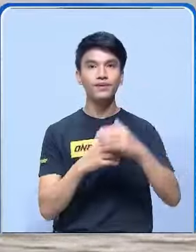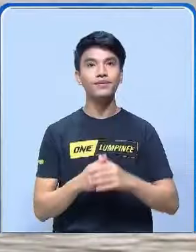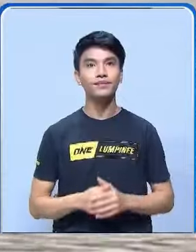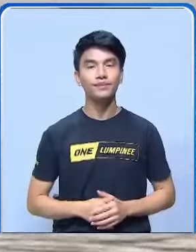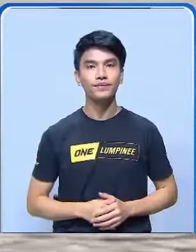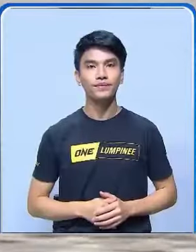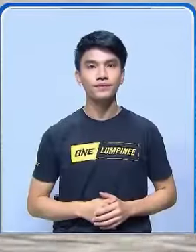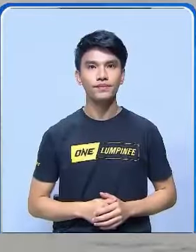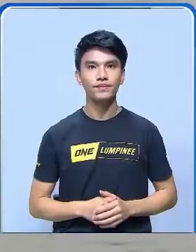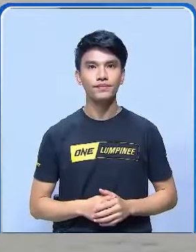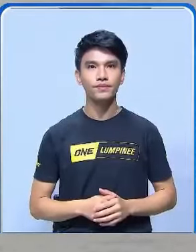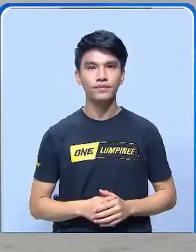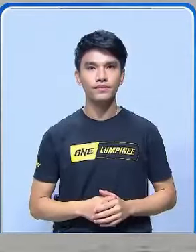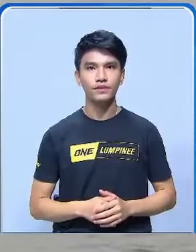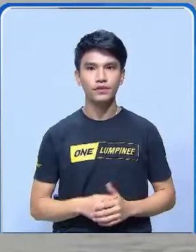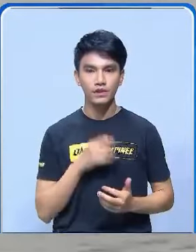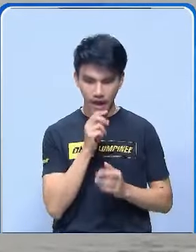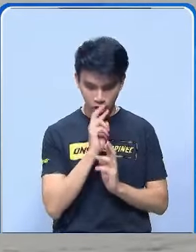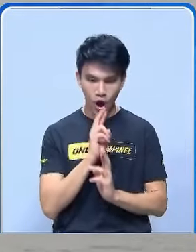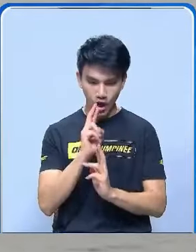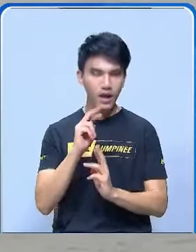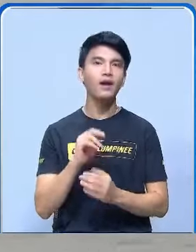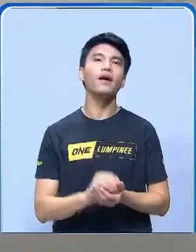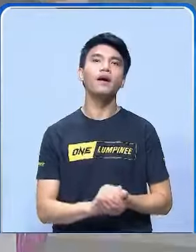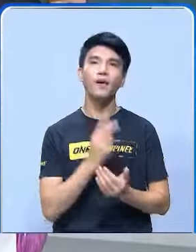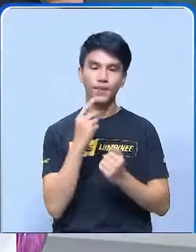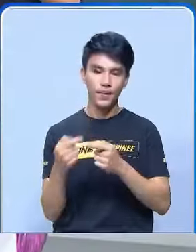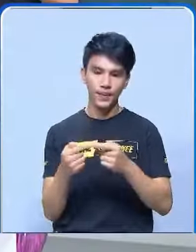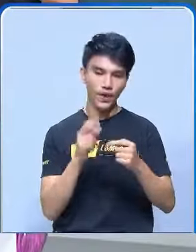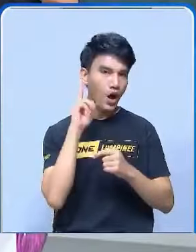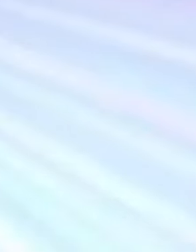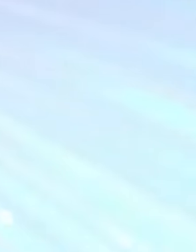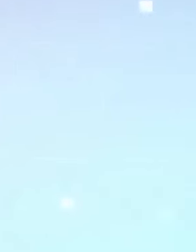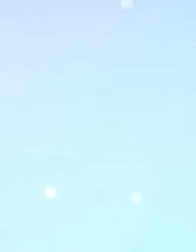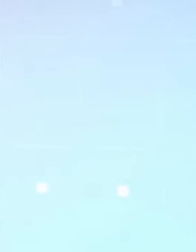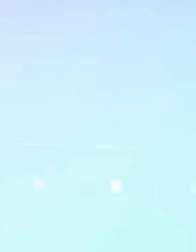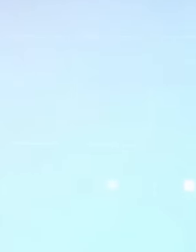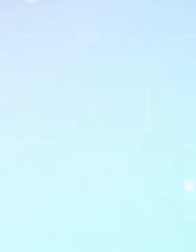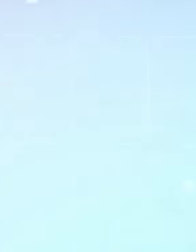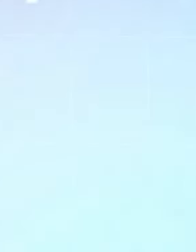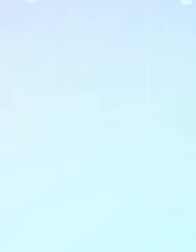สำหรับประเด็นการเฝ้าระวังสถานการณ์น้ำได้ตามกันต่อในสนามข่าว7สีนะคะ